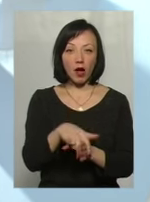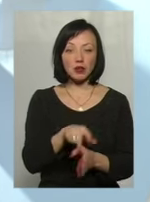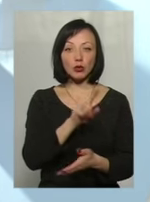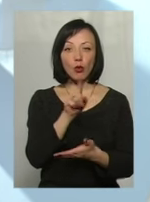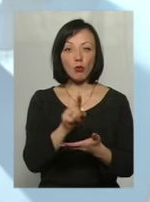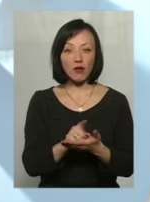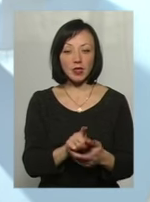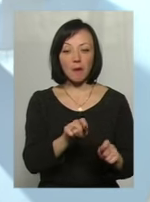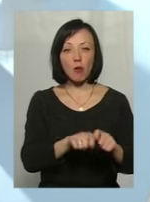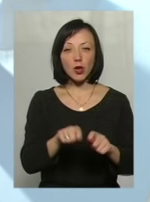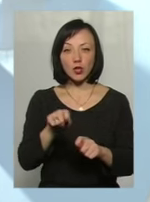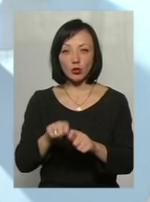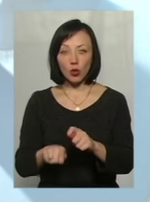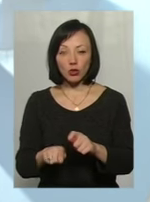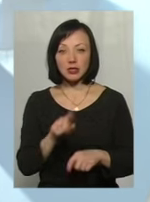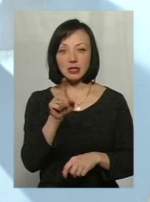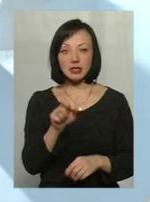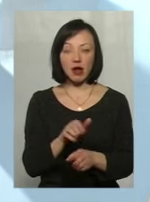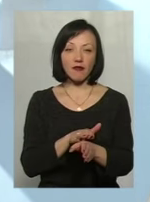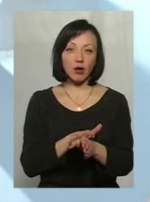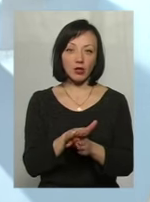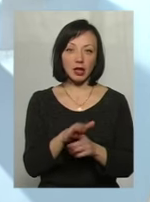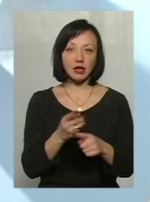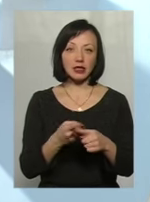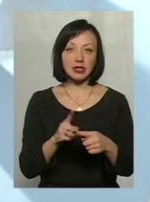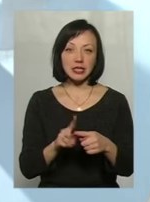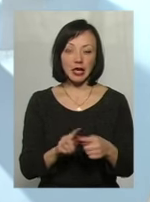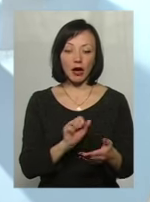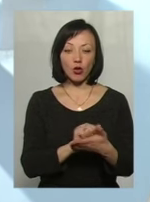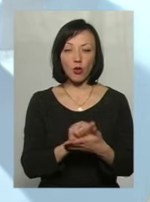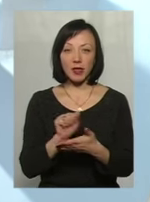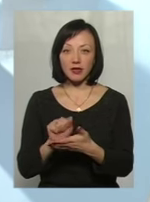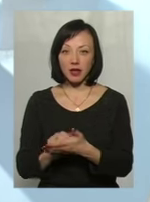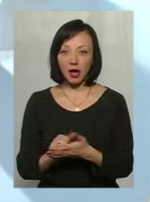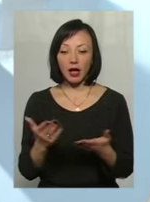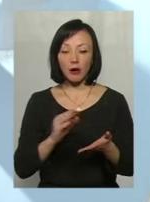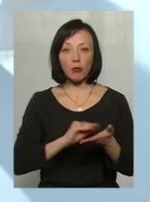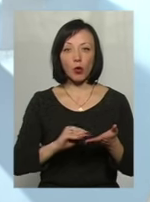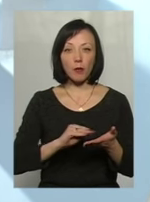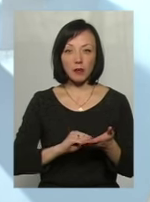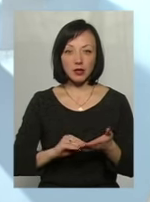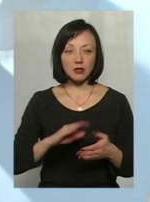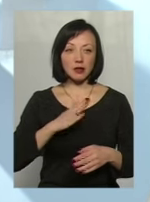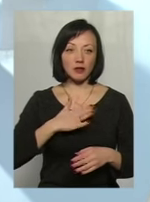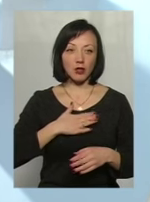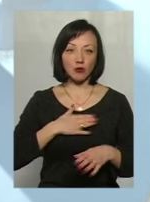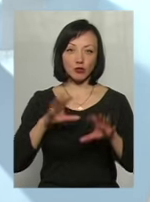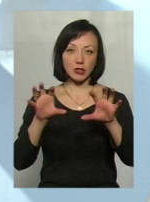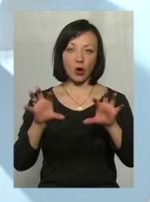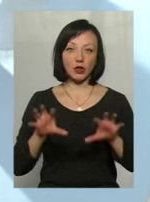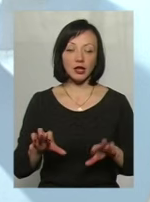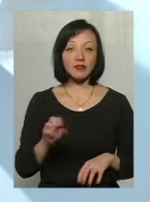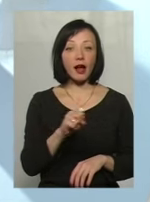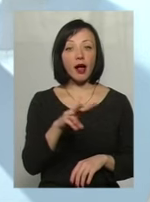обов'язок моніторингу, контролю за виконанням цих нормативних актів, які прописані власне в нашому законодавстві.